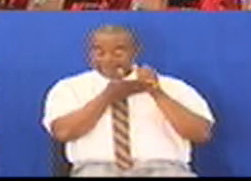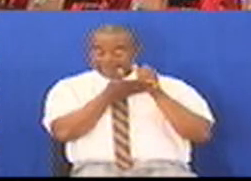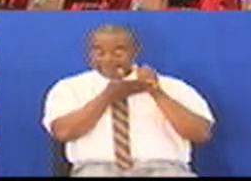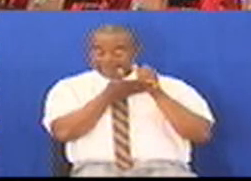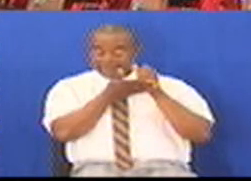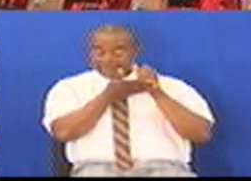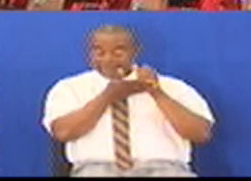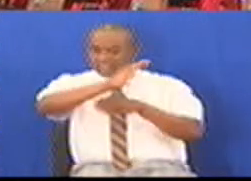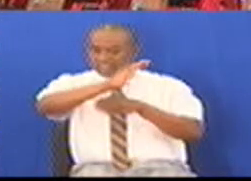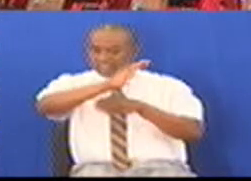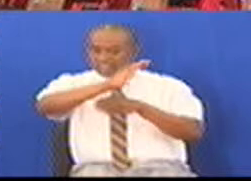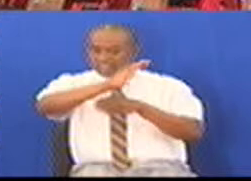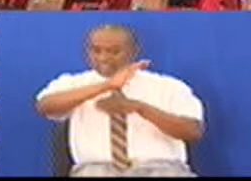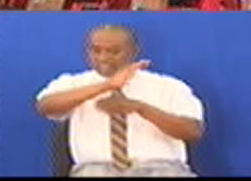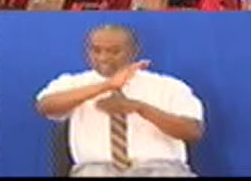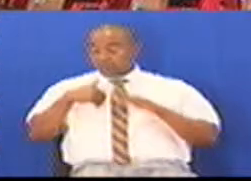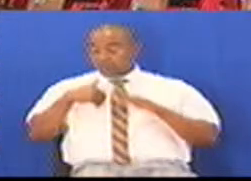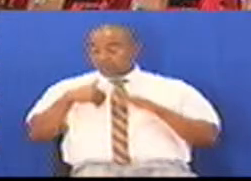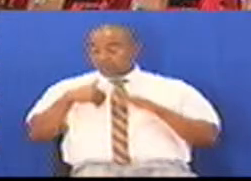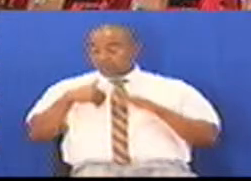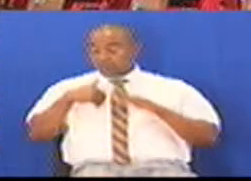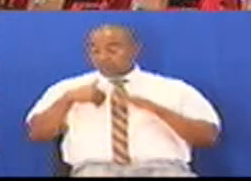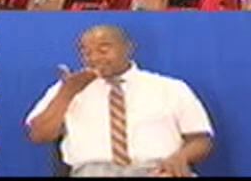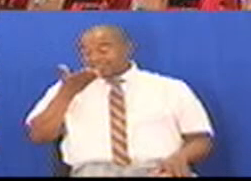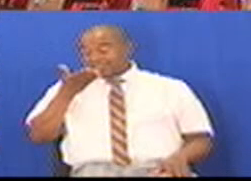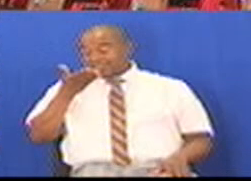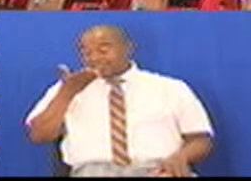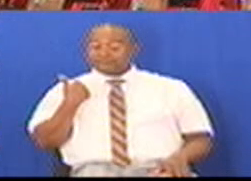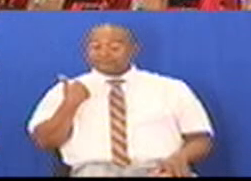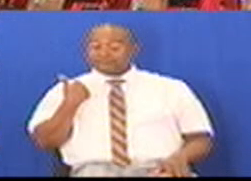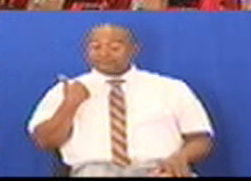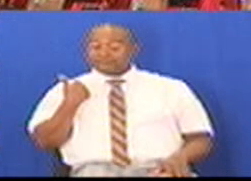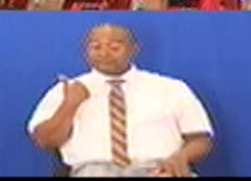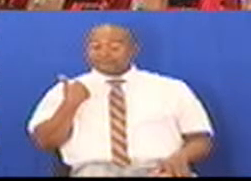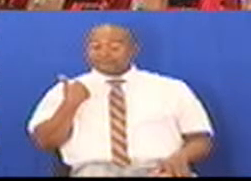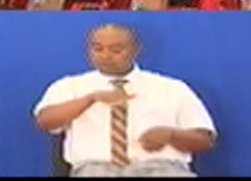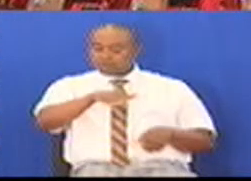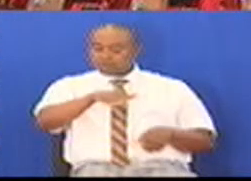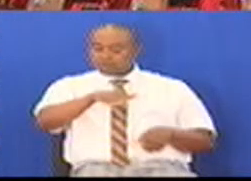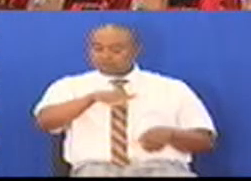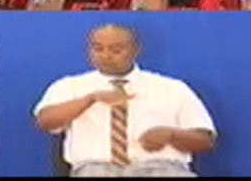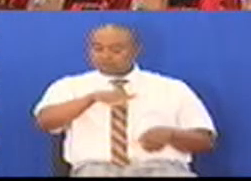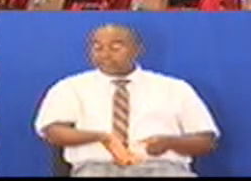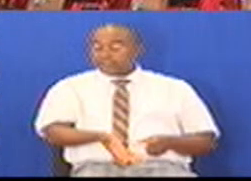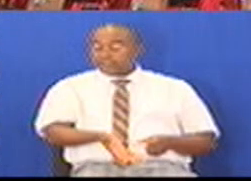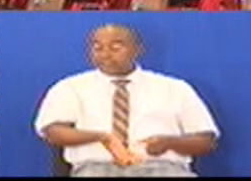samani. Mheshimiwa Spika, serikali kwa kufanya mabadiliko katika eneo hili kwa sababu itasaidia